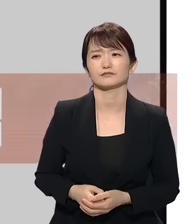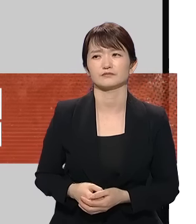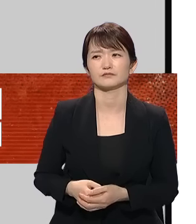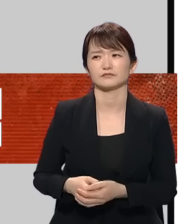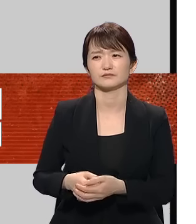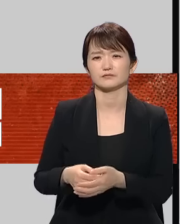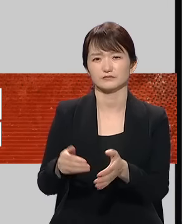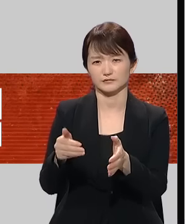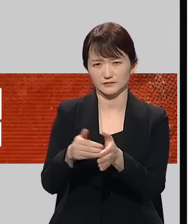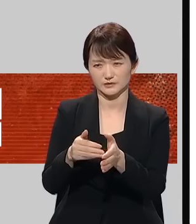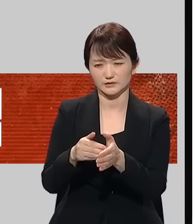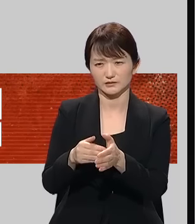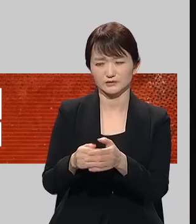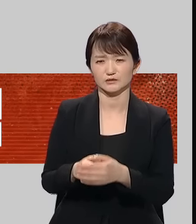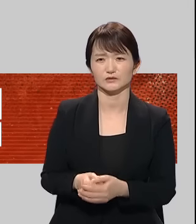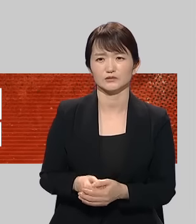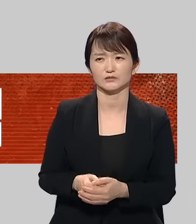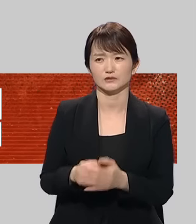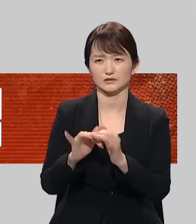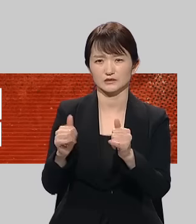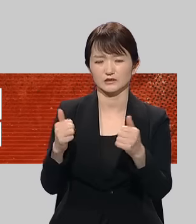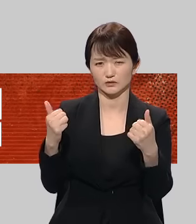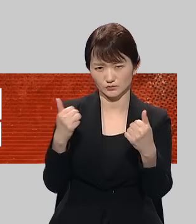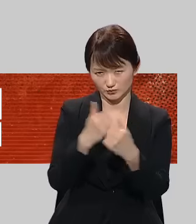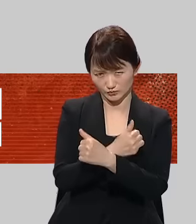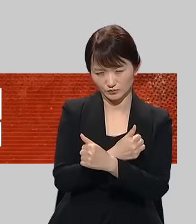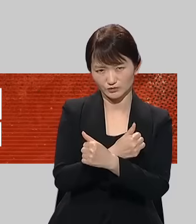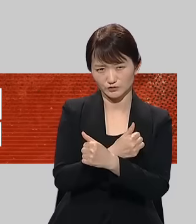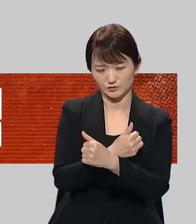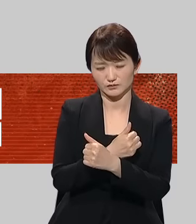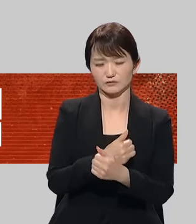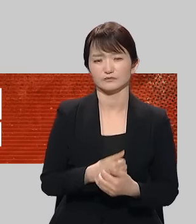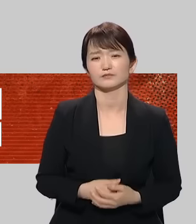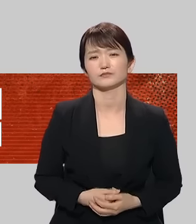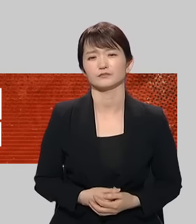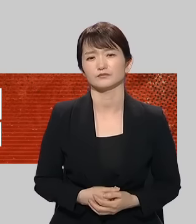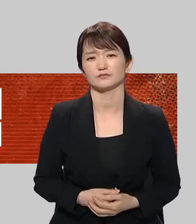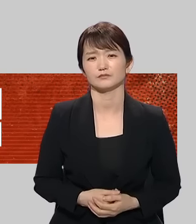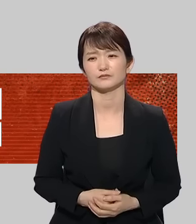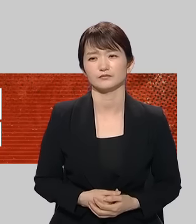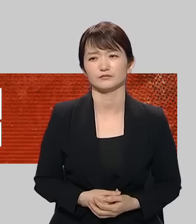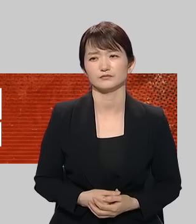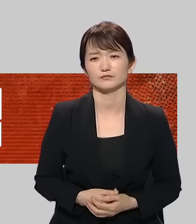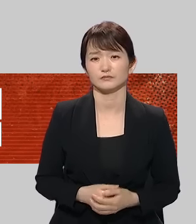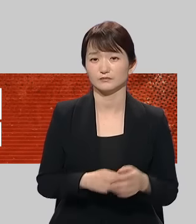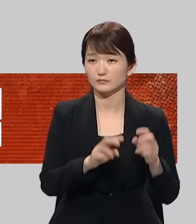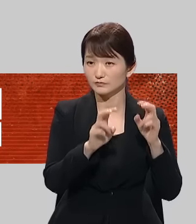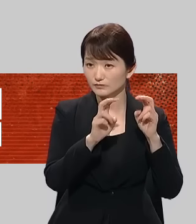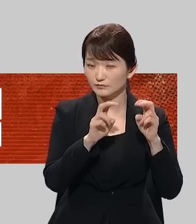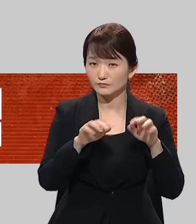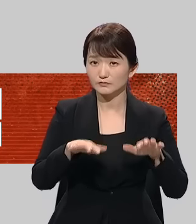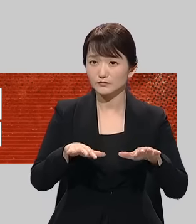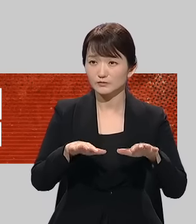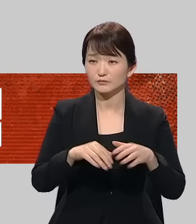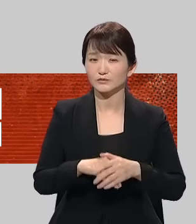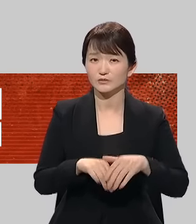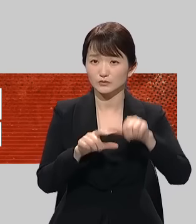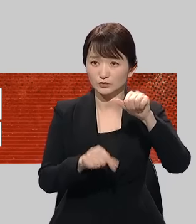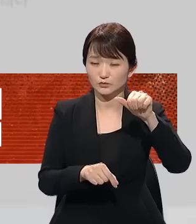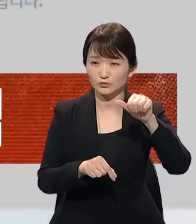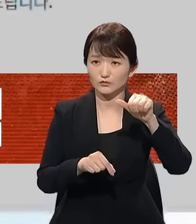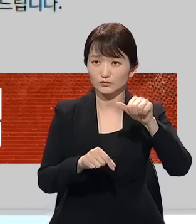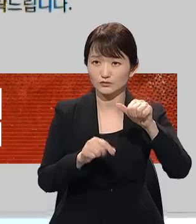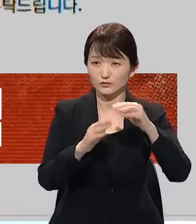고려한 상태에서 대응 방침을 해당 그 방송사에서는 세우고 있다라고 하고요. 이 회사가 사실 이번 달로 폐업하기로 돼 있답니다.